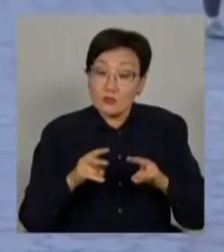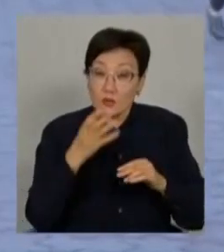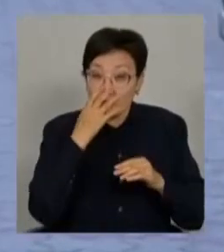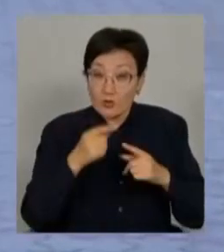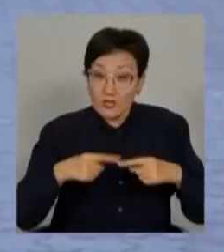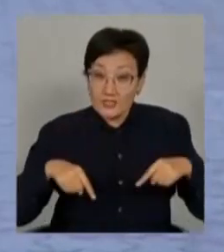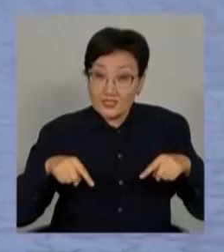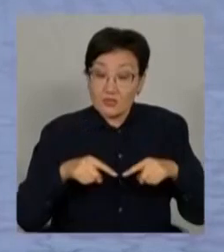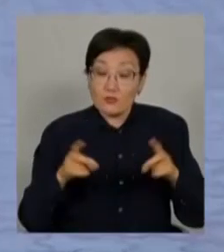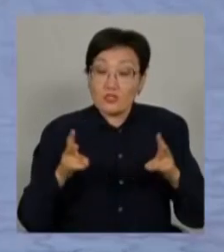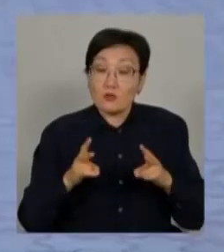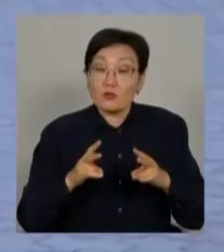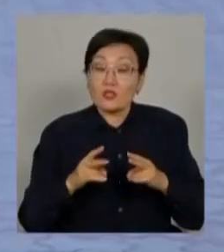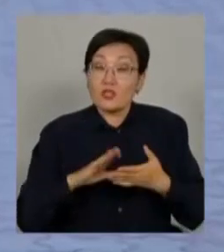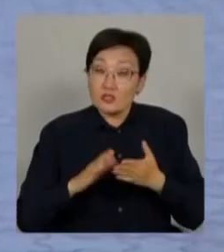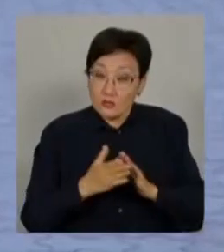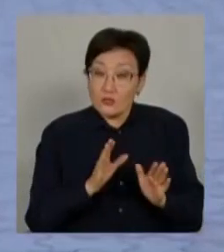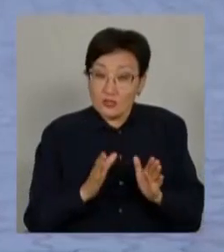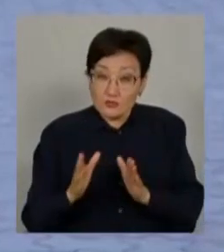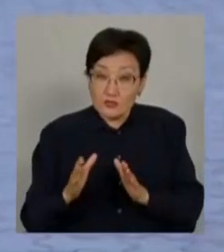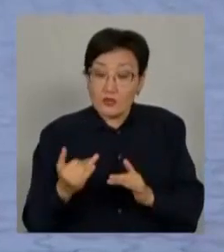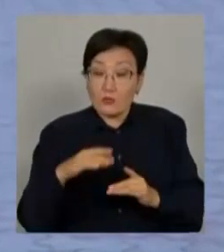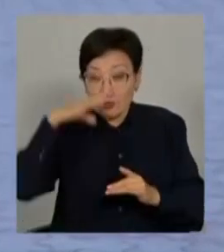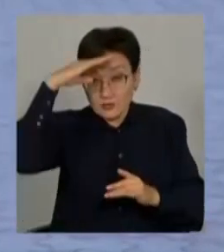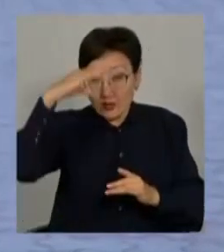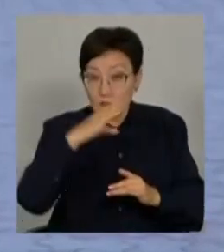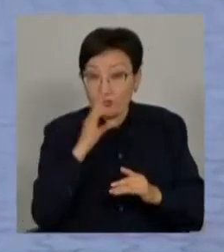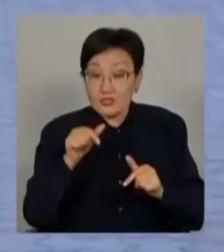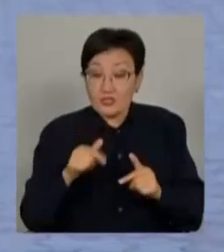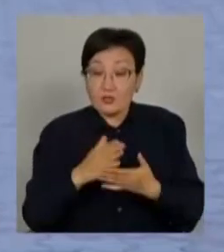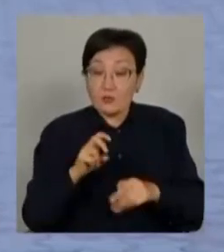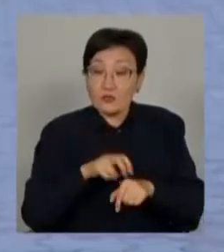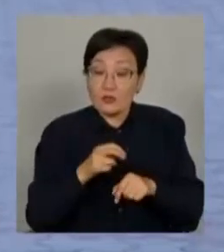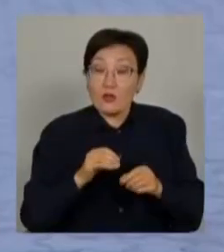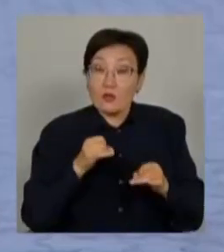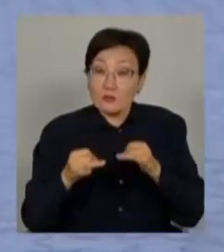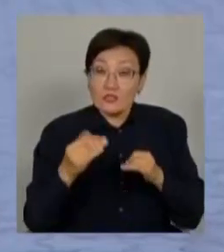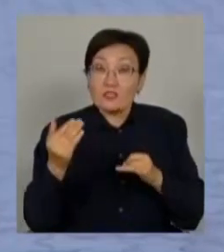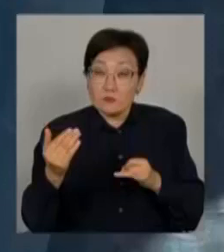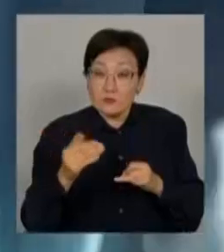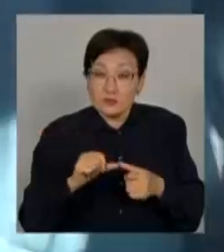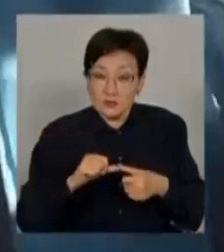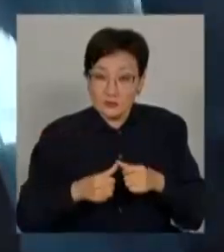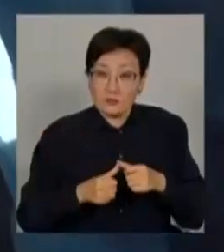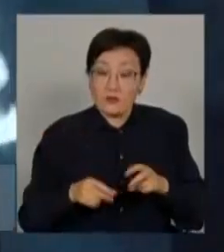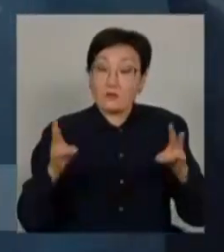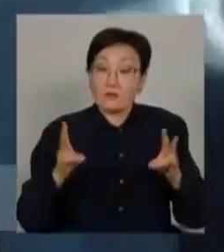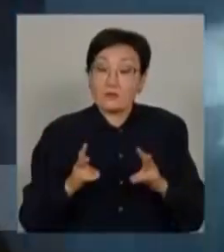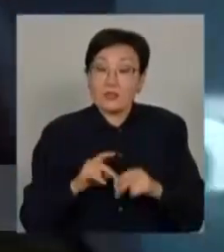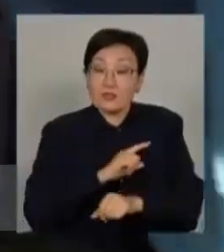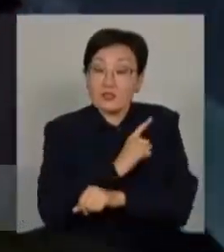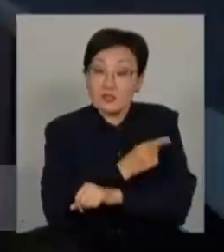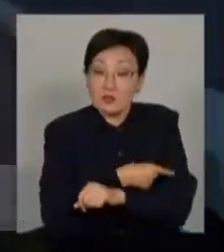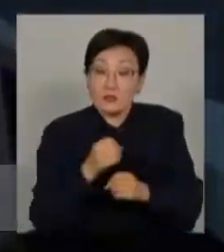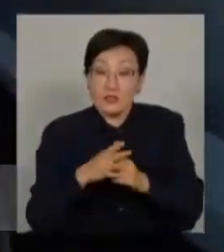отделении травматологии. Их состояние более утешительное. Их родители здесь. Врачи постоянно беседуют с ними. Пострадавшая сильнее